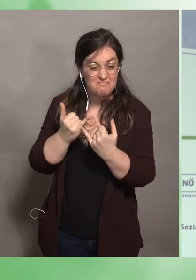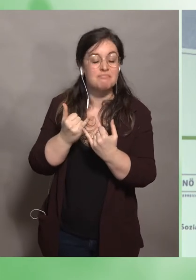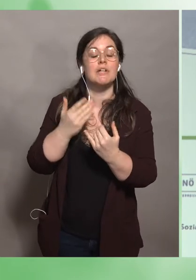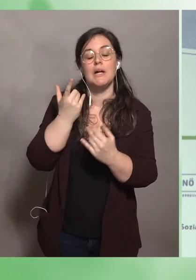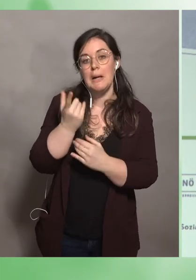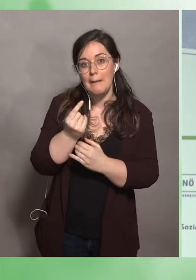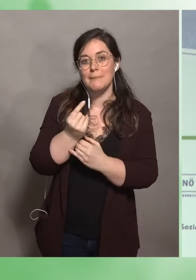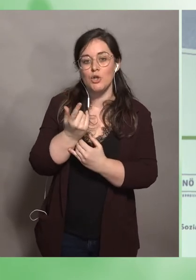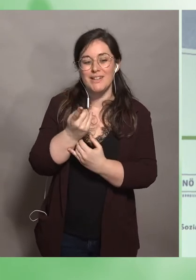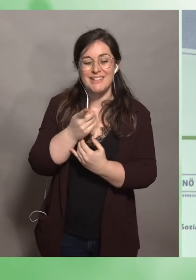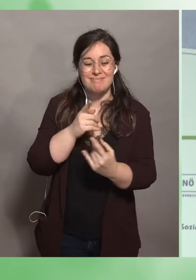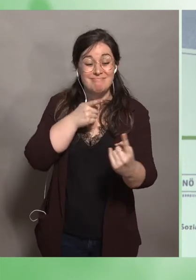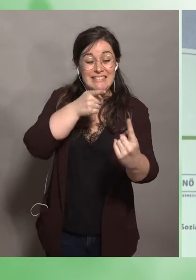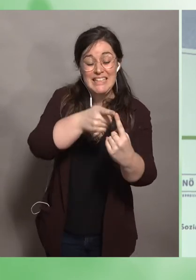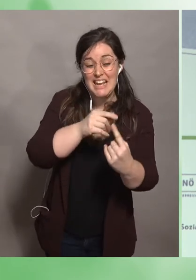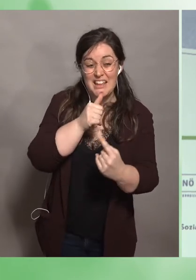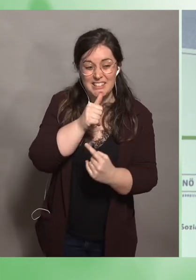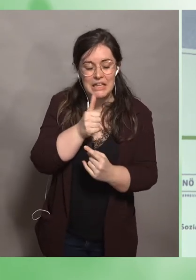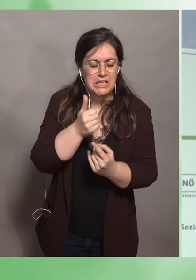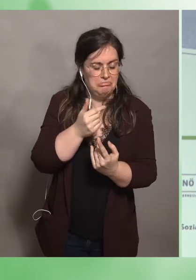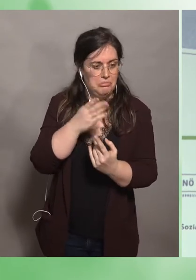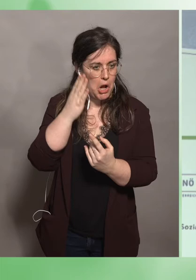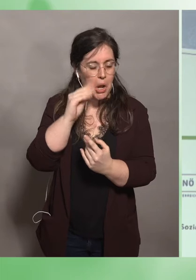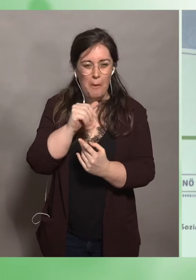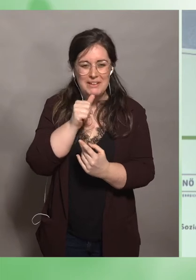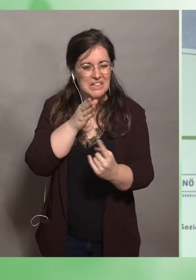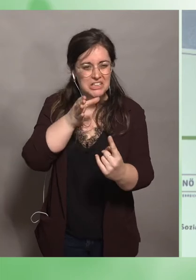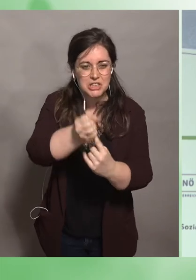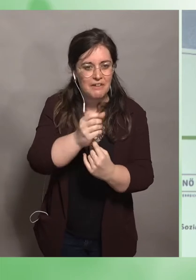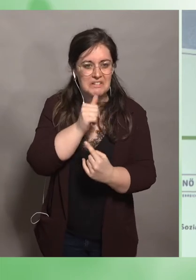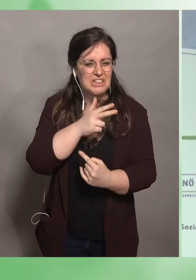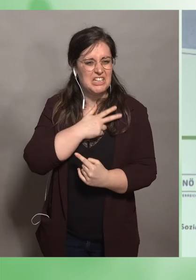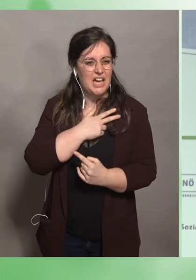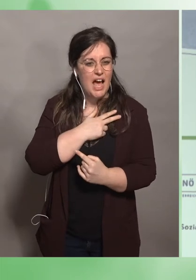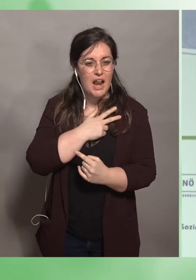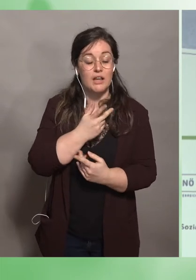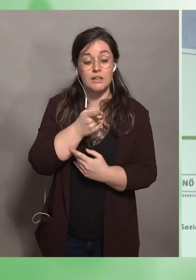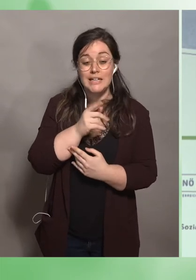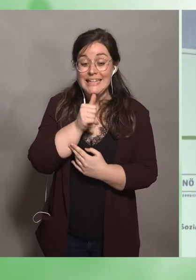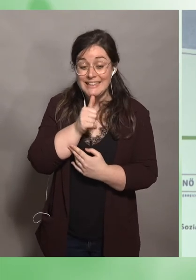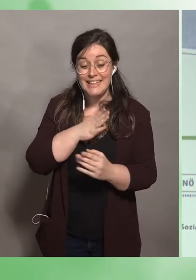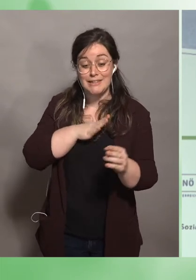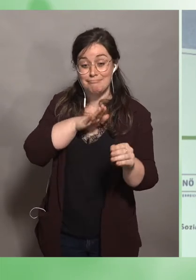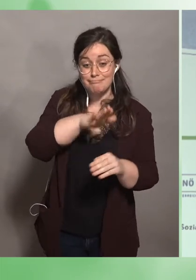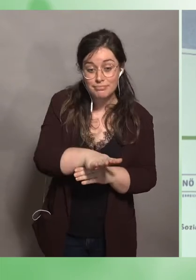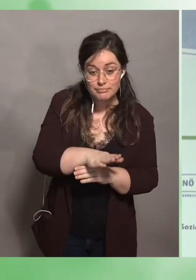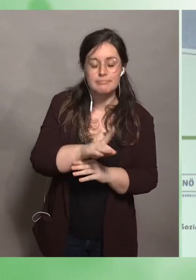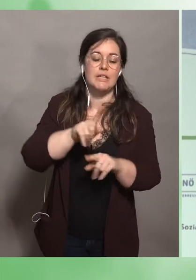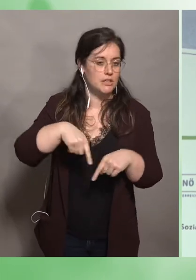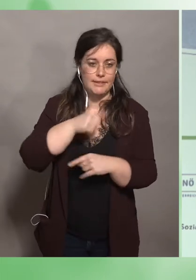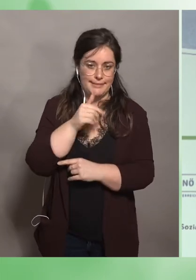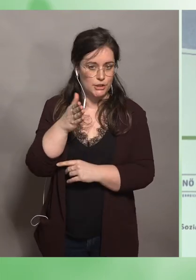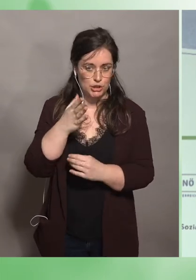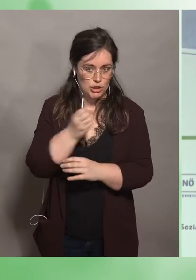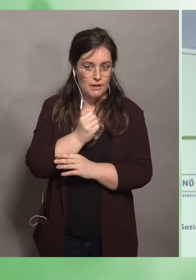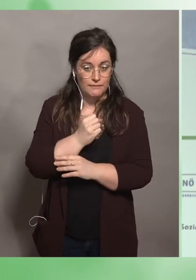heißt, unrealistische Ziele, die vielleicht am Anfang so wirken, wenn man dort stehen bleibt und nicht den Schritt setzt, dann schafft man es nicht. Dann stimmt